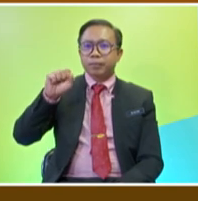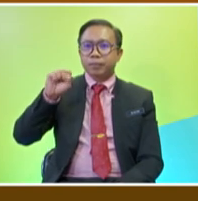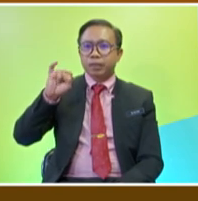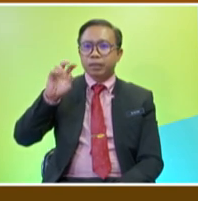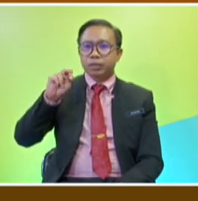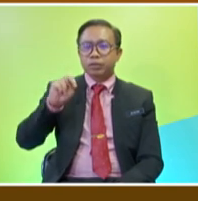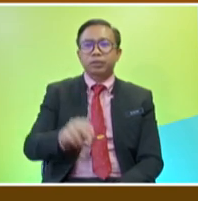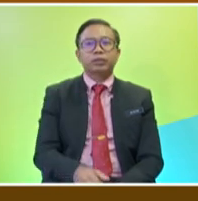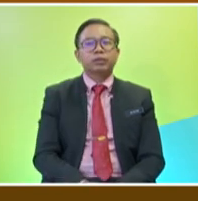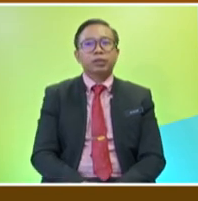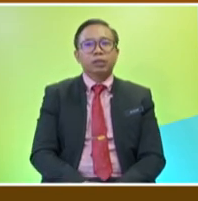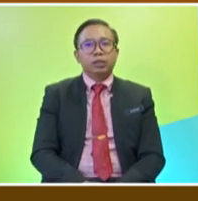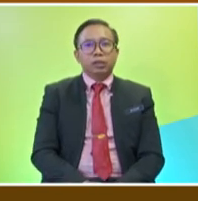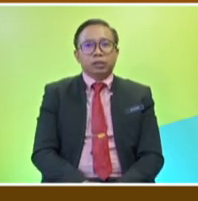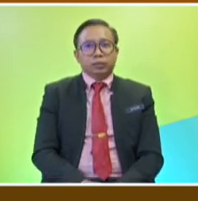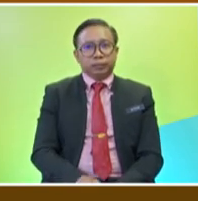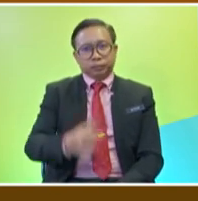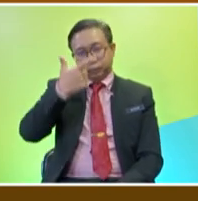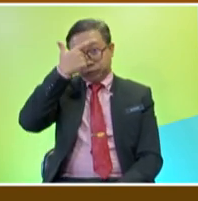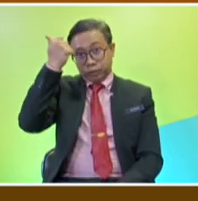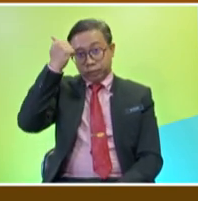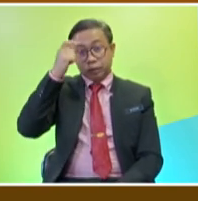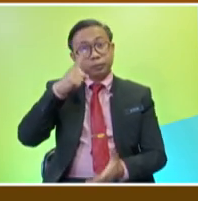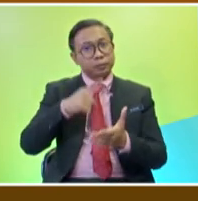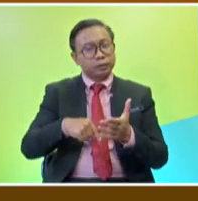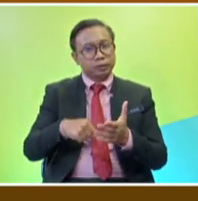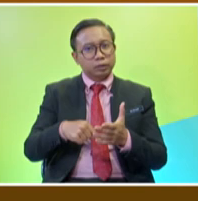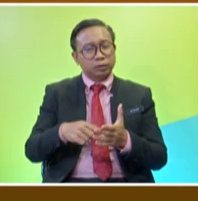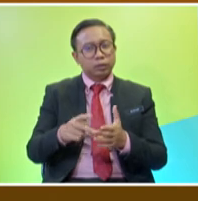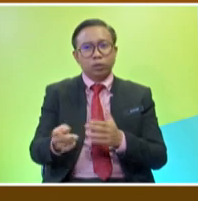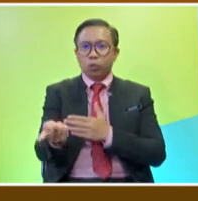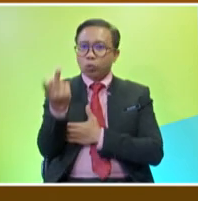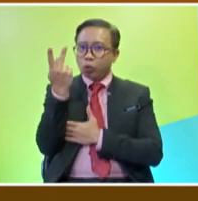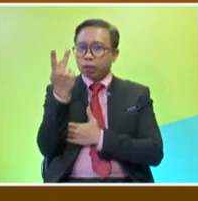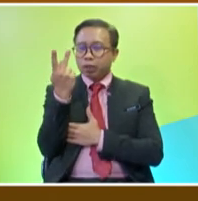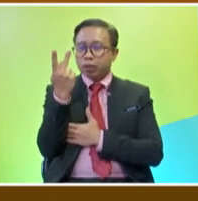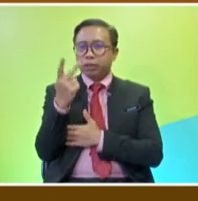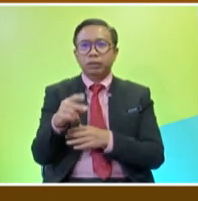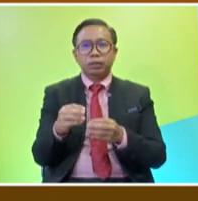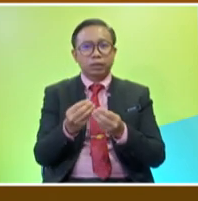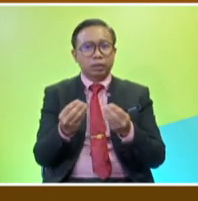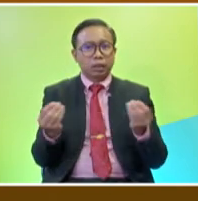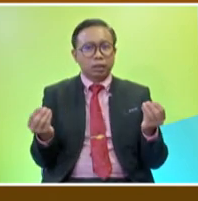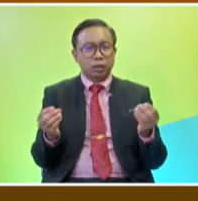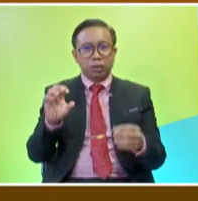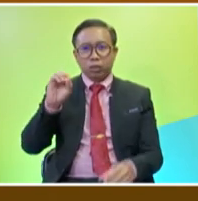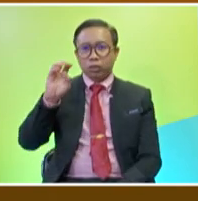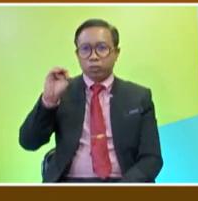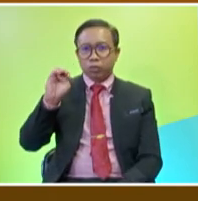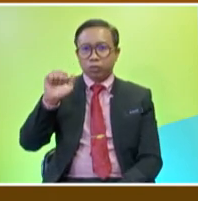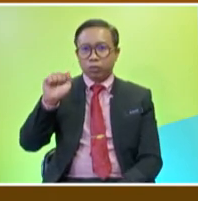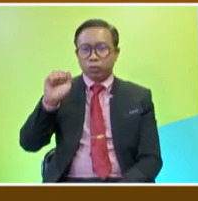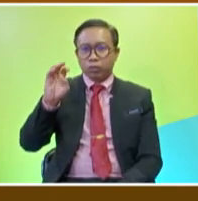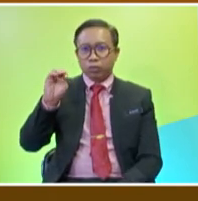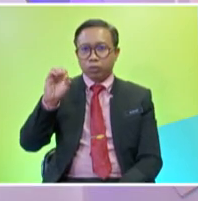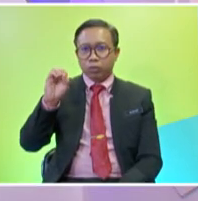hutan paya ayam fungsinya adalah untuk menguatkan struktur tanah dan menahan daripada tindakan ombak contohnya tsunami